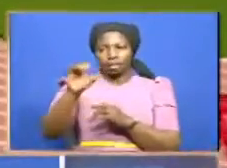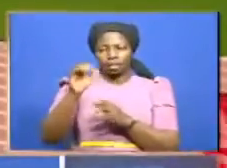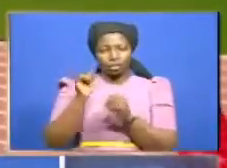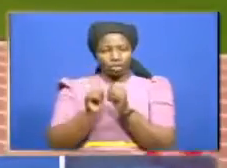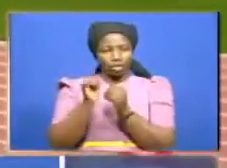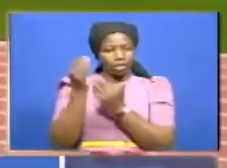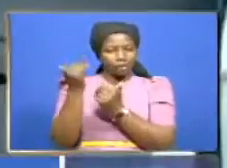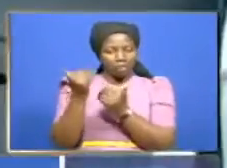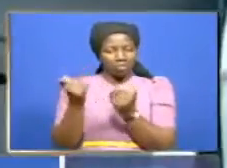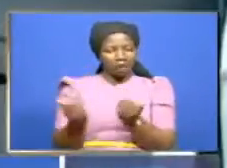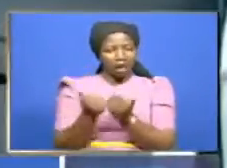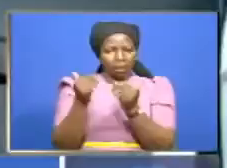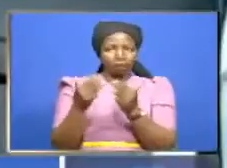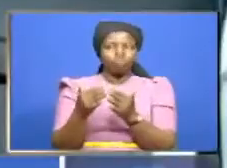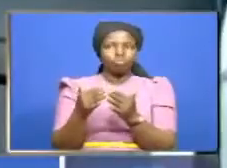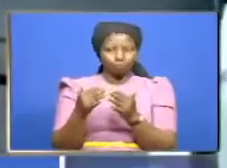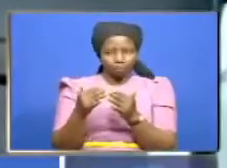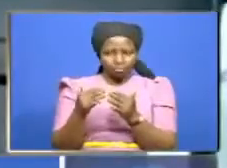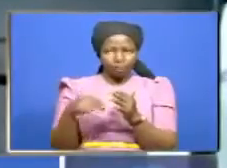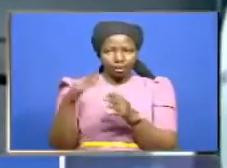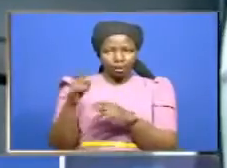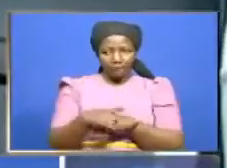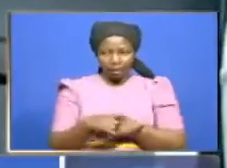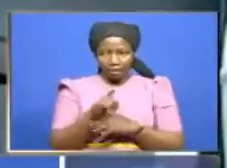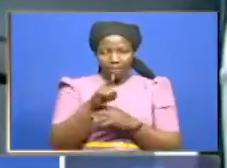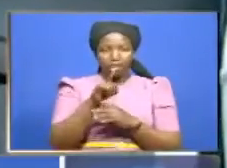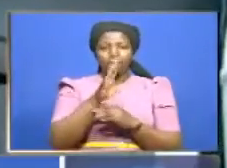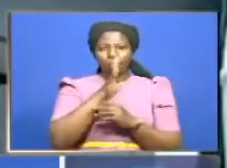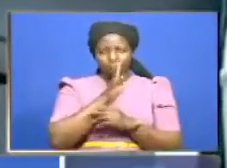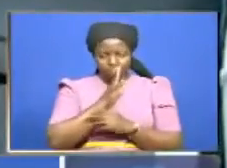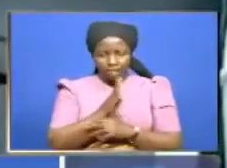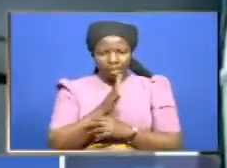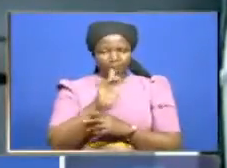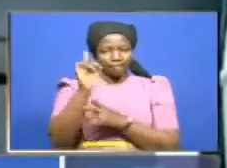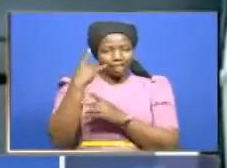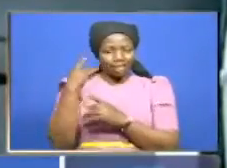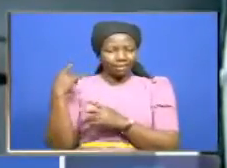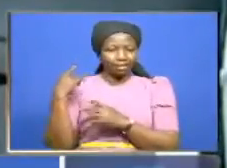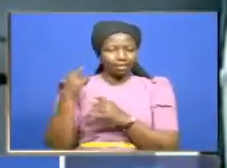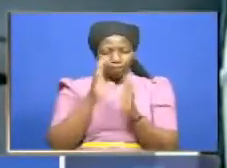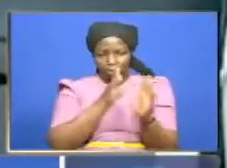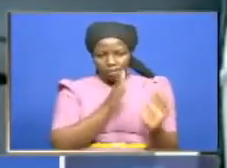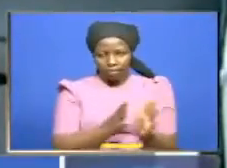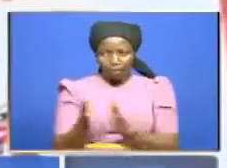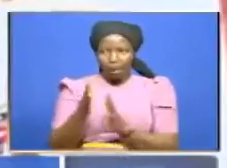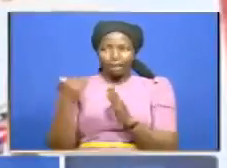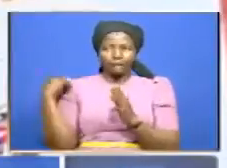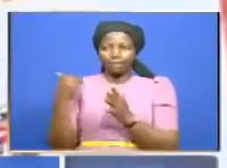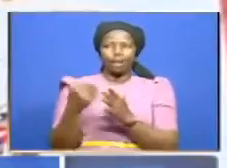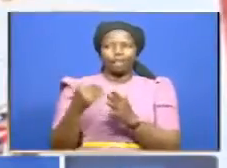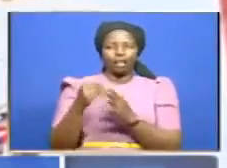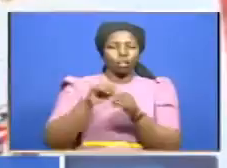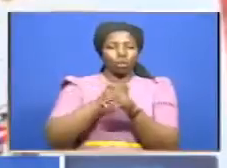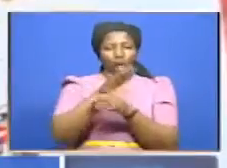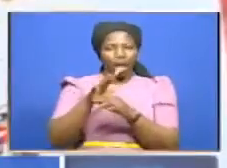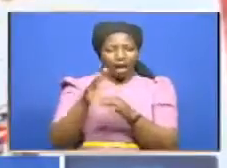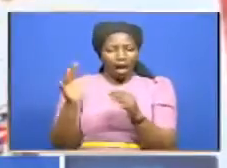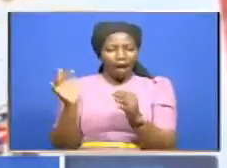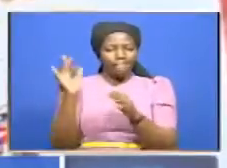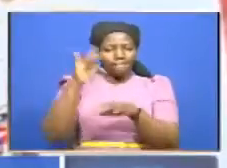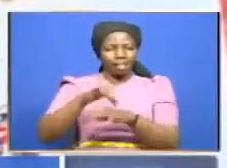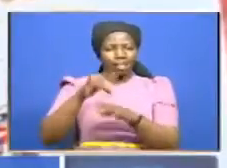haya yatakuwa ya kwanza kuandaliwa tangu mkurupuko wa virusi vya corona ambao uliathiri pakubwa mashindano makuu ya